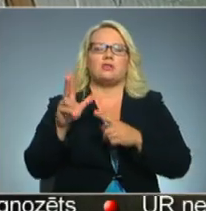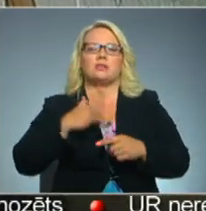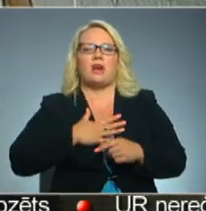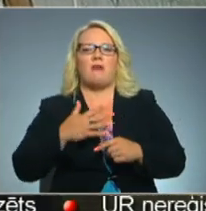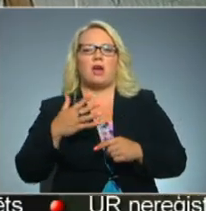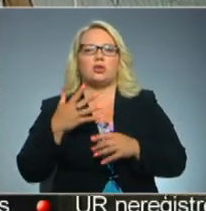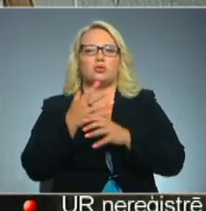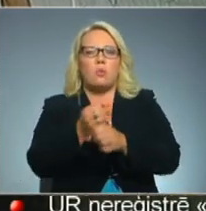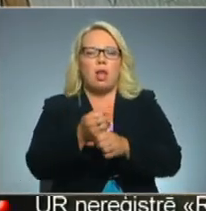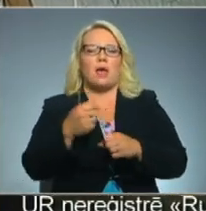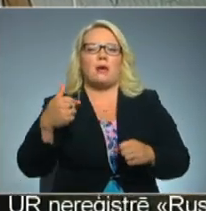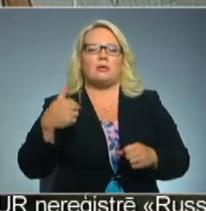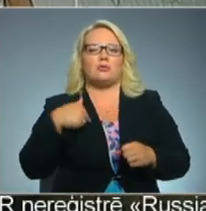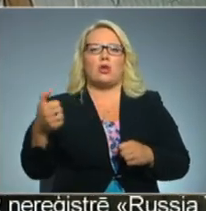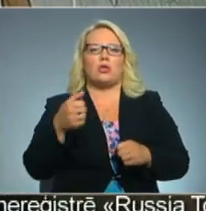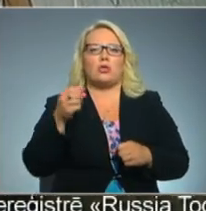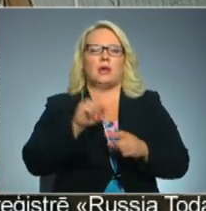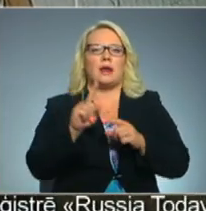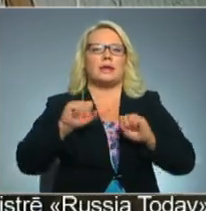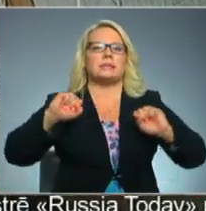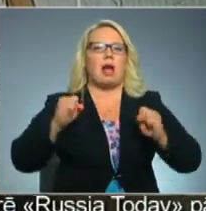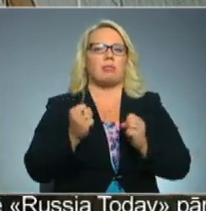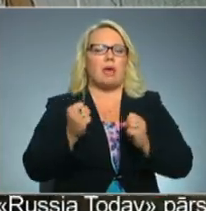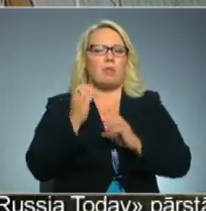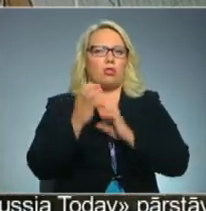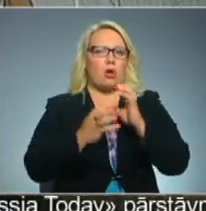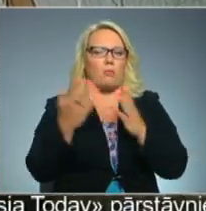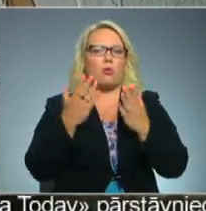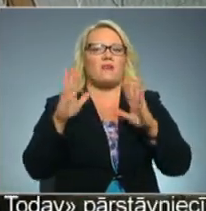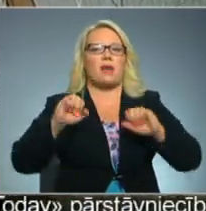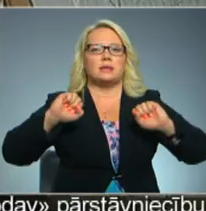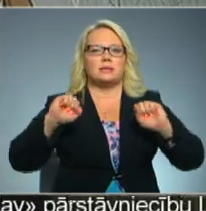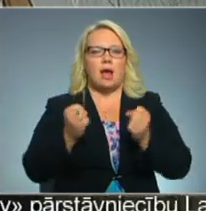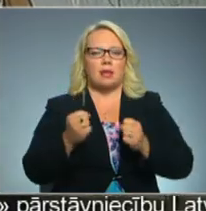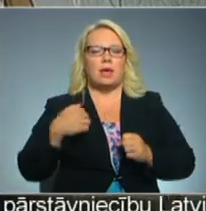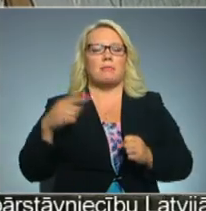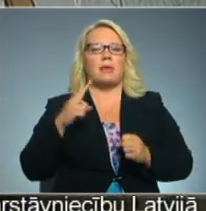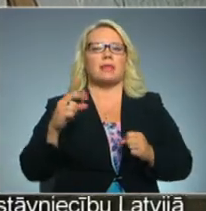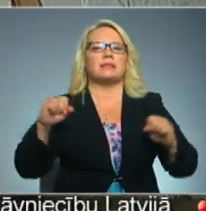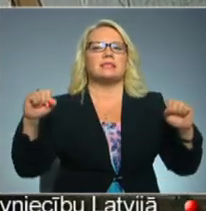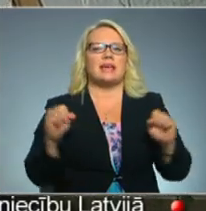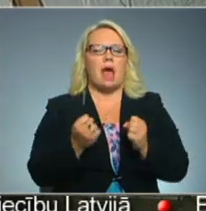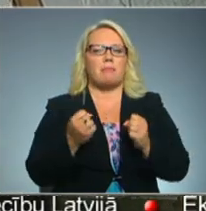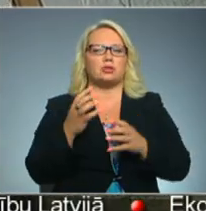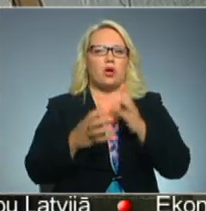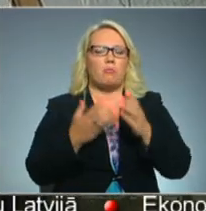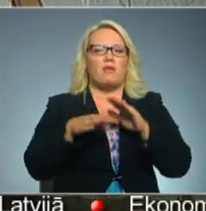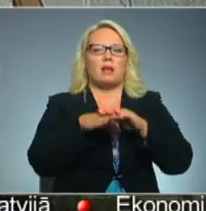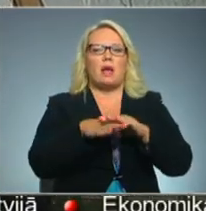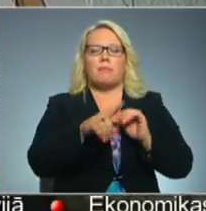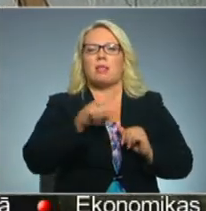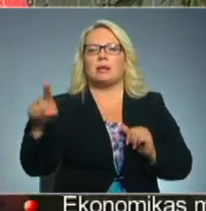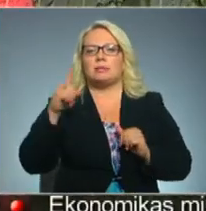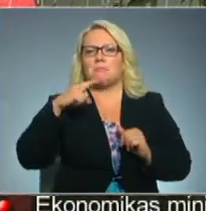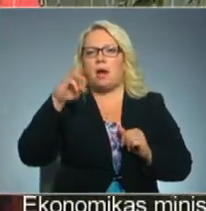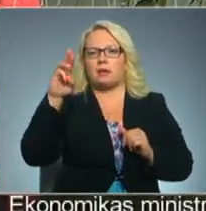negaršīga tomāta nav. Man šogad arī ir saldējamie tomāti, kuras saldēt var. Man ir ziemas tomāti, kuras varu glabāt līdz